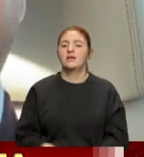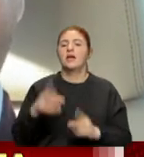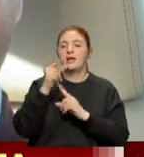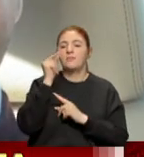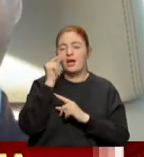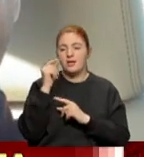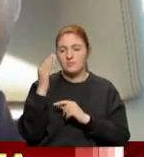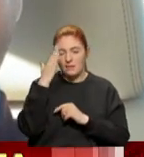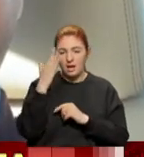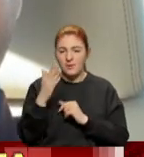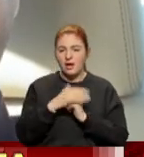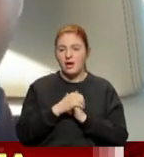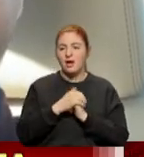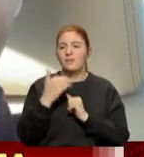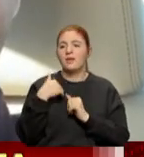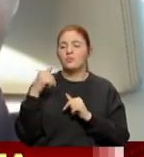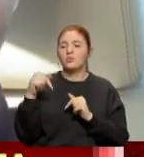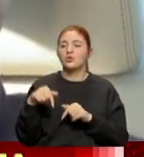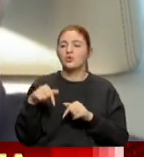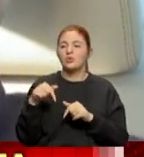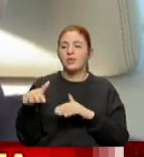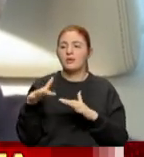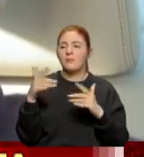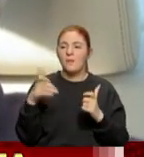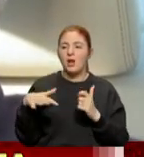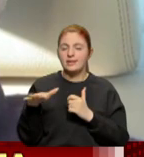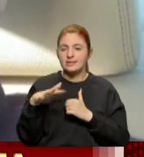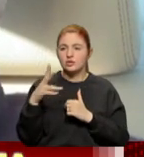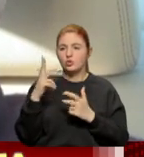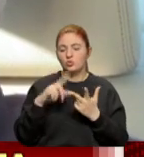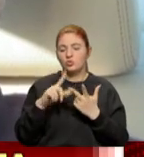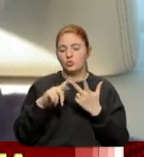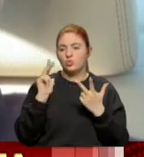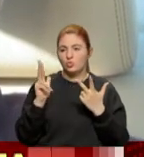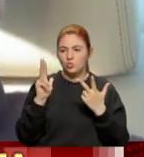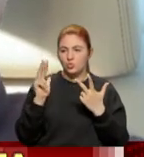İlker Bey merhaba. Benim bugün deprem bölgesindeki üçüncü günüm.